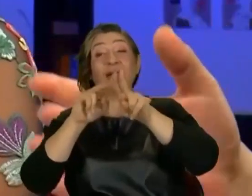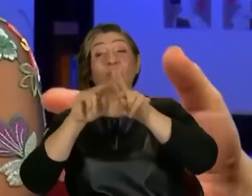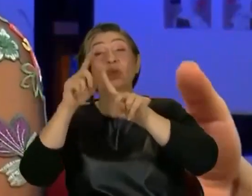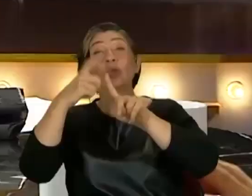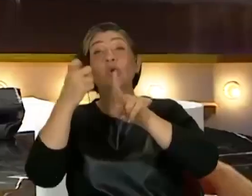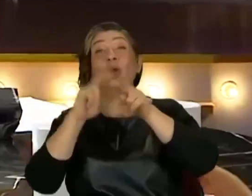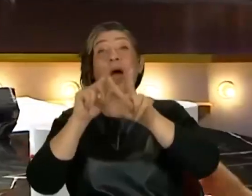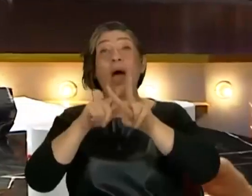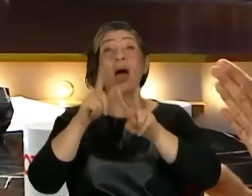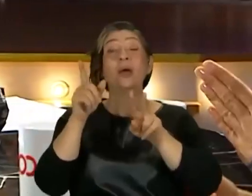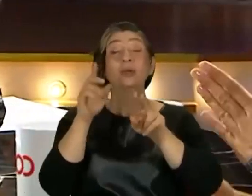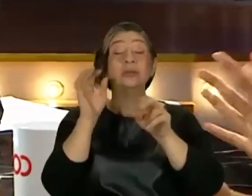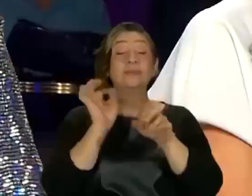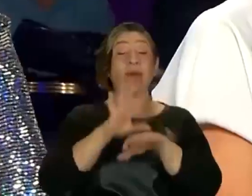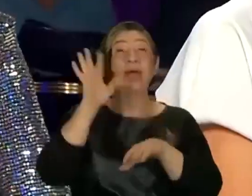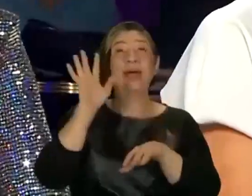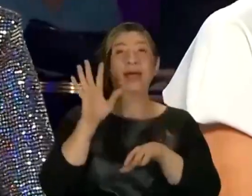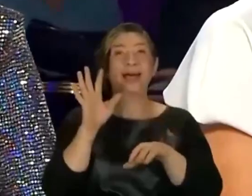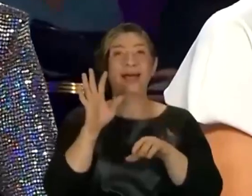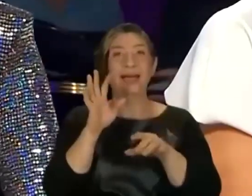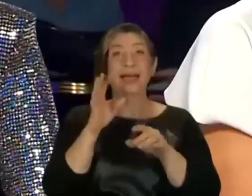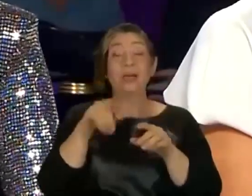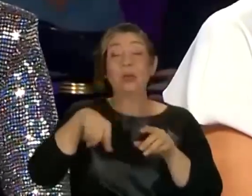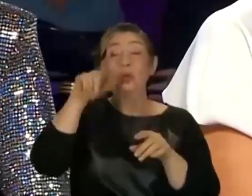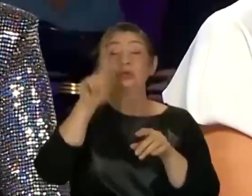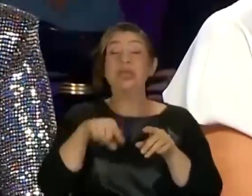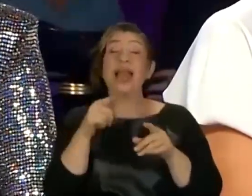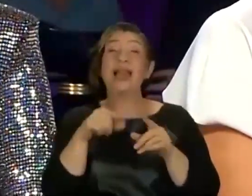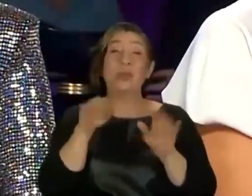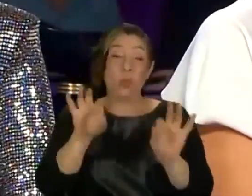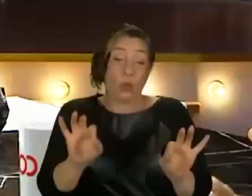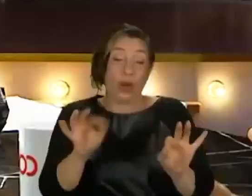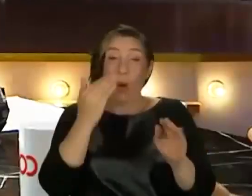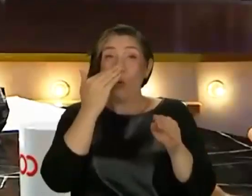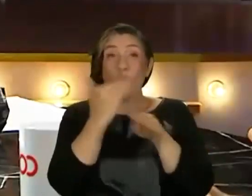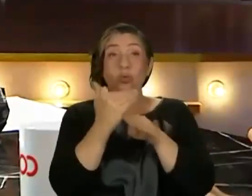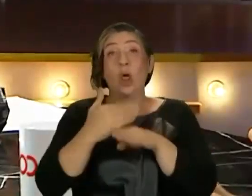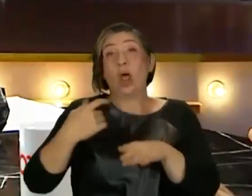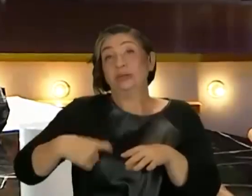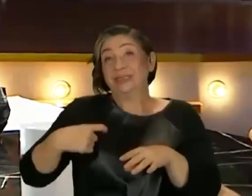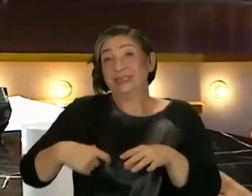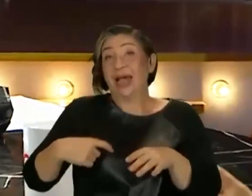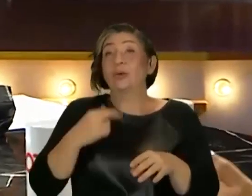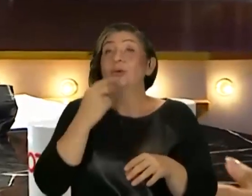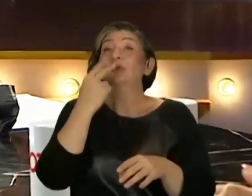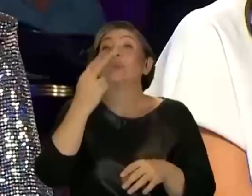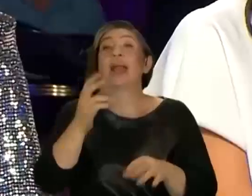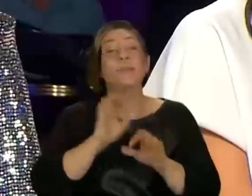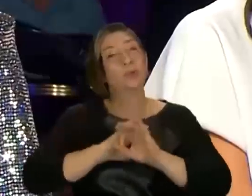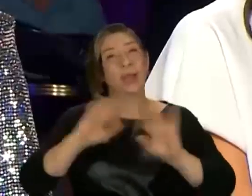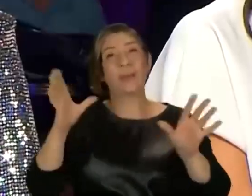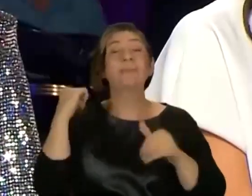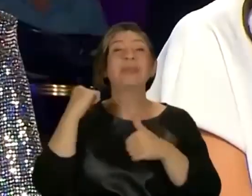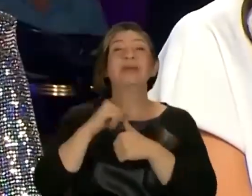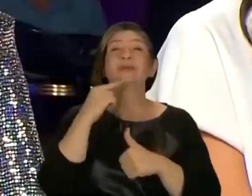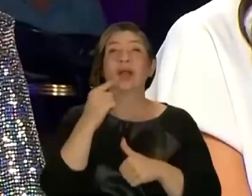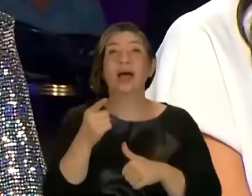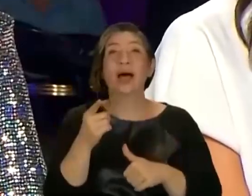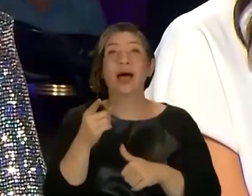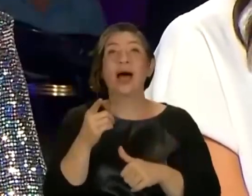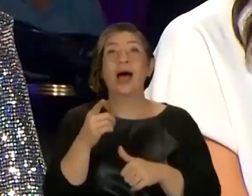diyorduk. Sen takatuka güncel soundlarla güncel böyle. Güncel sound, güncel takatuka sounduyla evet. Mükemmel. Söyle bir daha